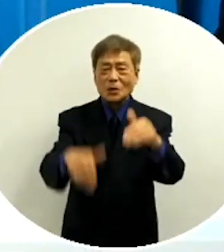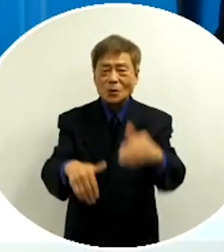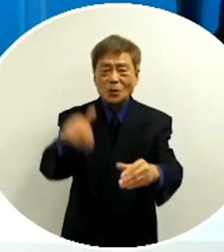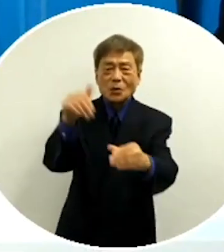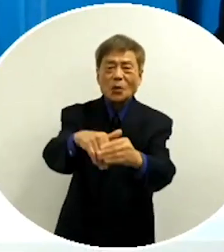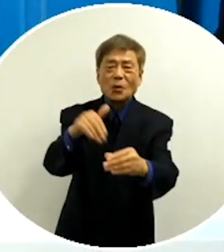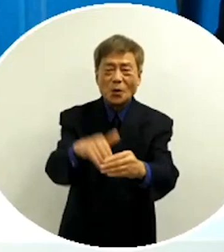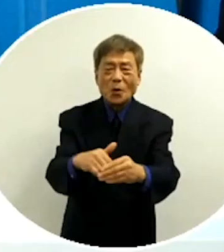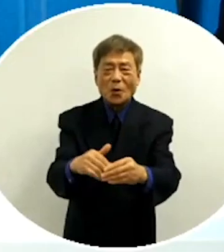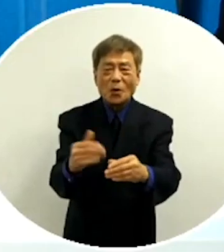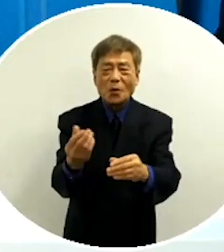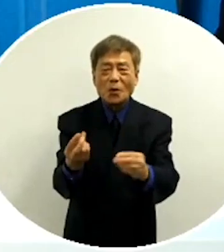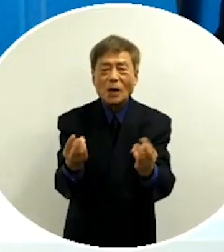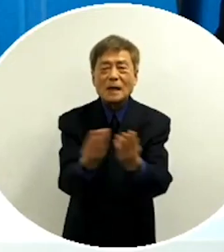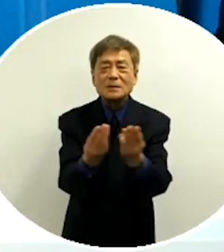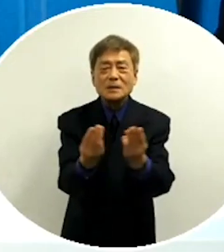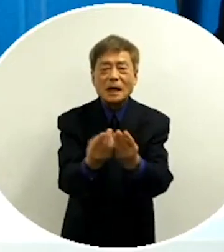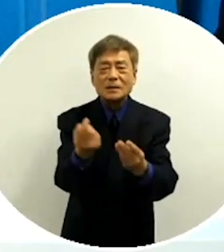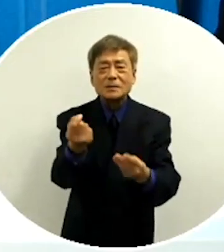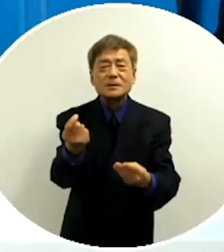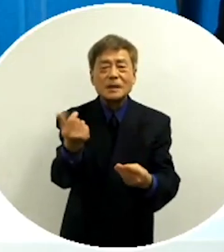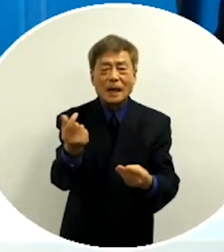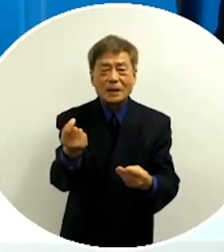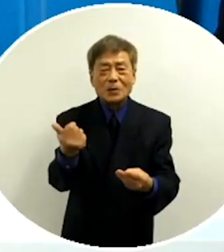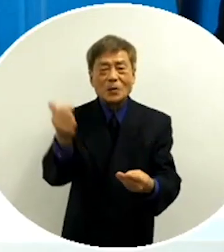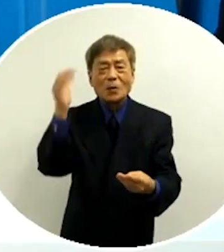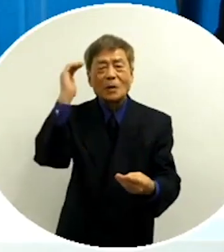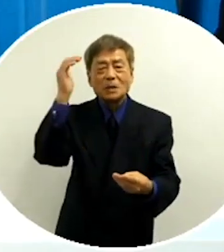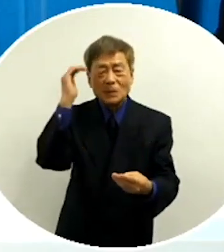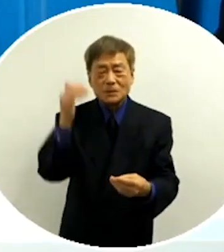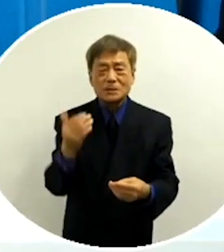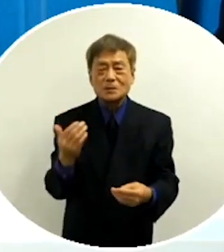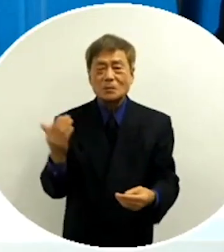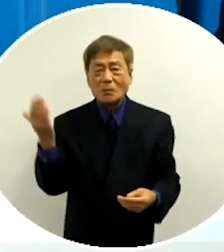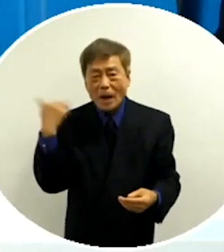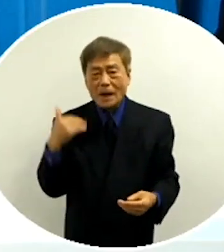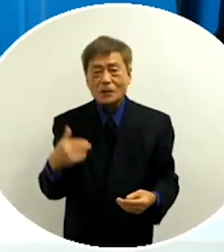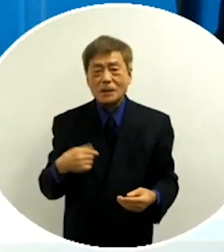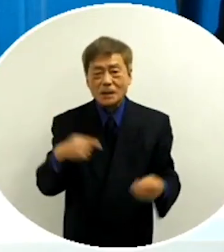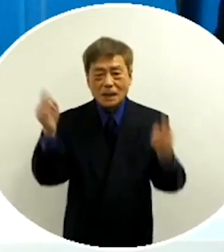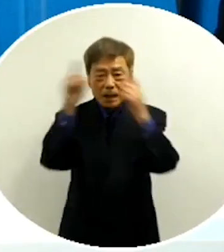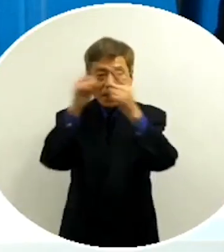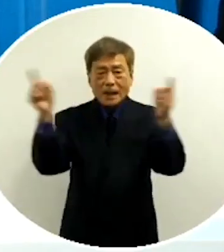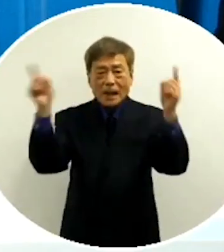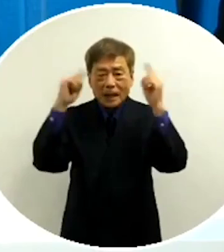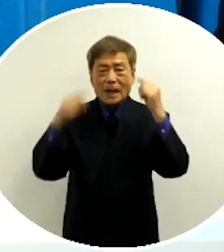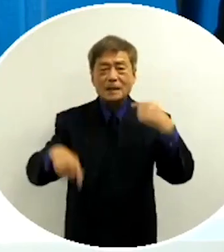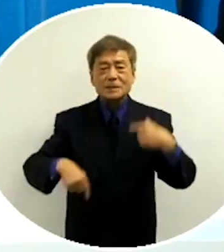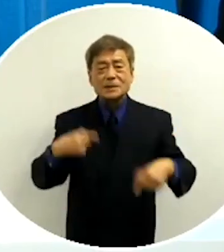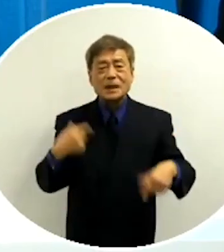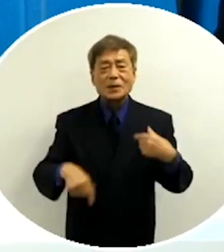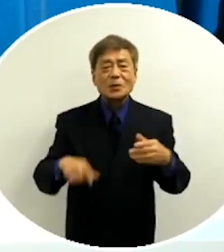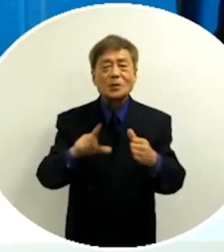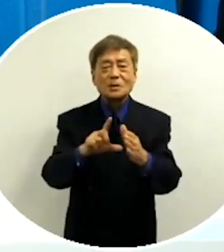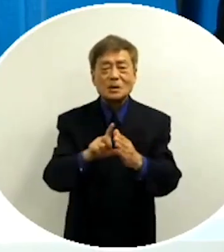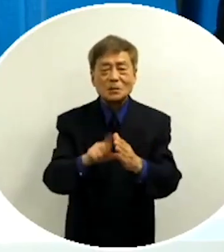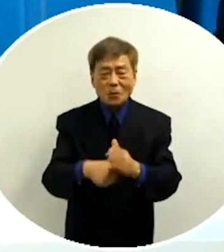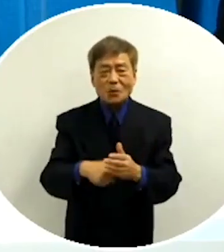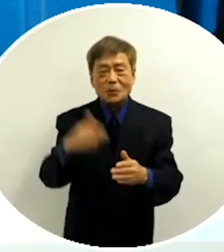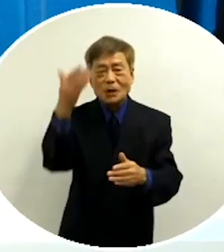京都市長選挙の公開討論会っていうの学生時代に実行委員会をつくってたのが大学の学生たちと一緒に